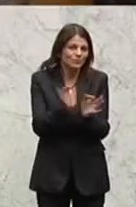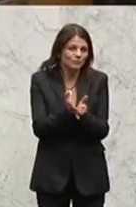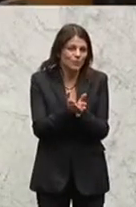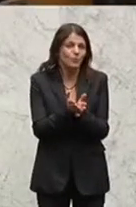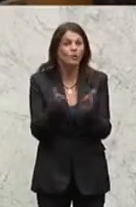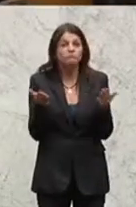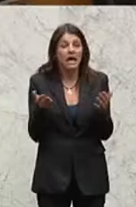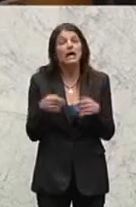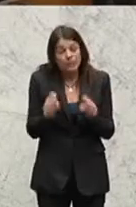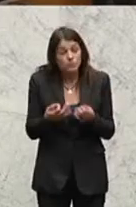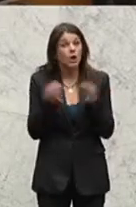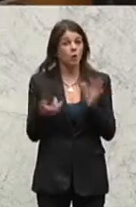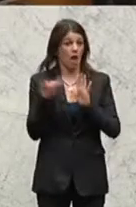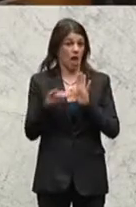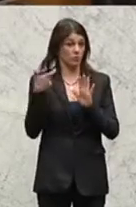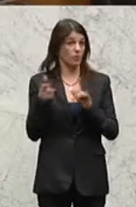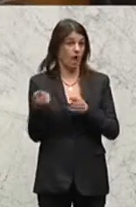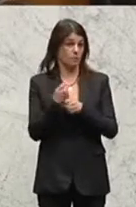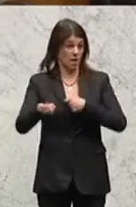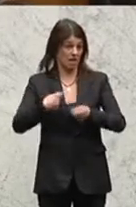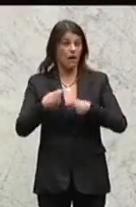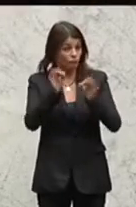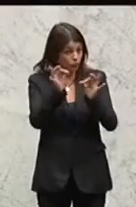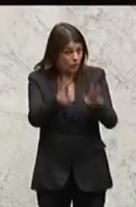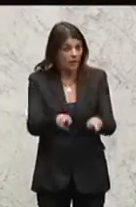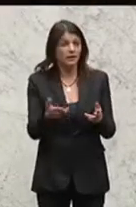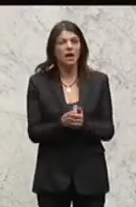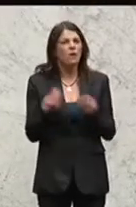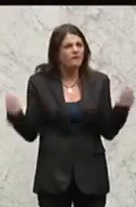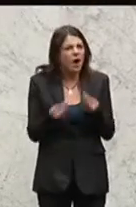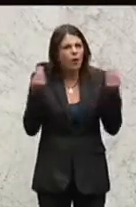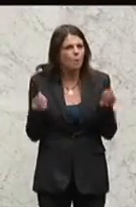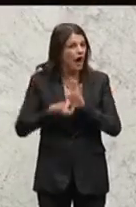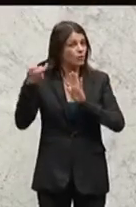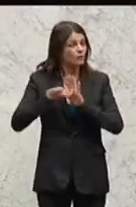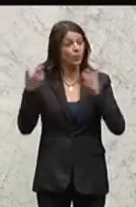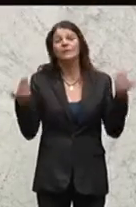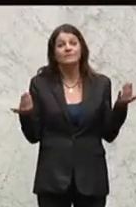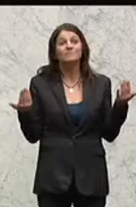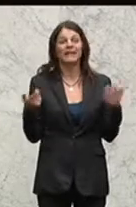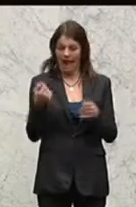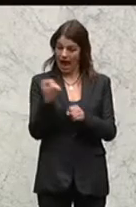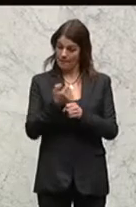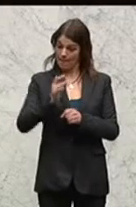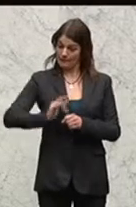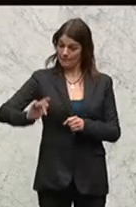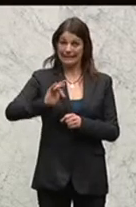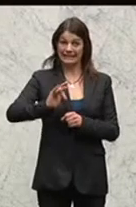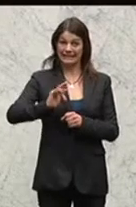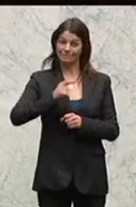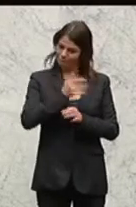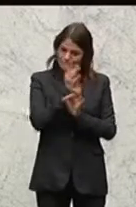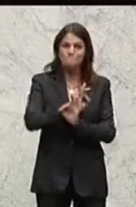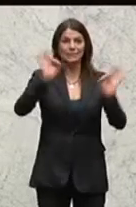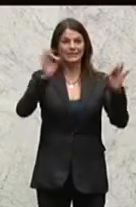Sie haben ja recht, dass das eine Herausforderung ist mit dem Arbeitsmarkt. Das ist ja vollkommen richtig. Und es ist deswegen so eine große Herausforderung, weil gerade Arbeitsplätze die beste